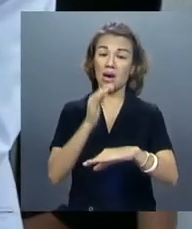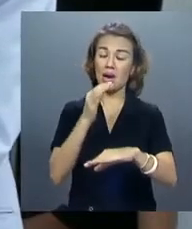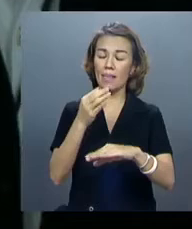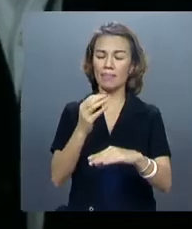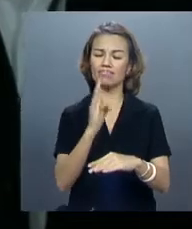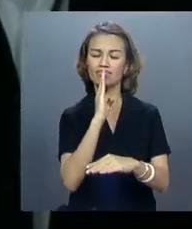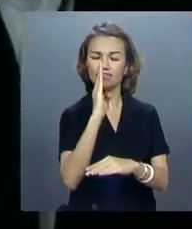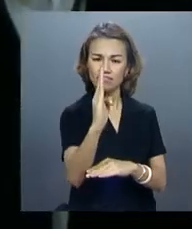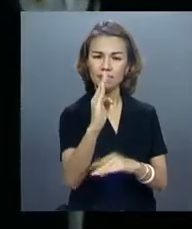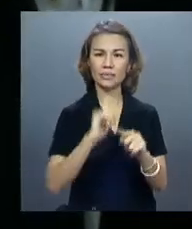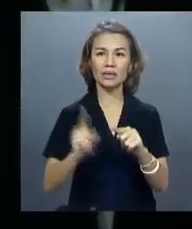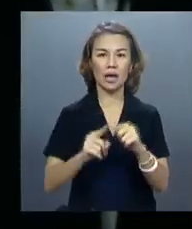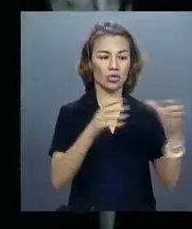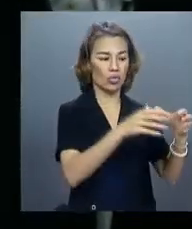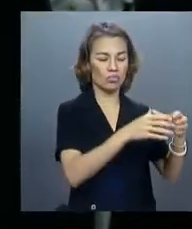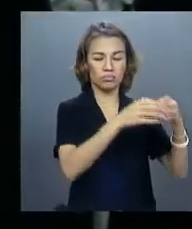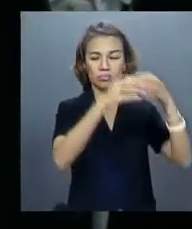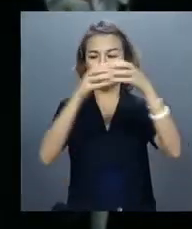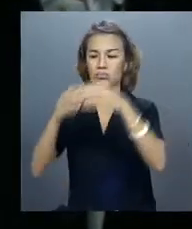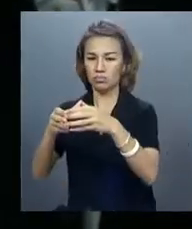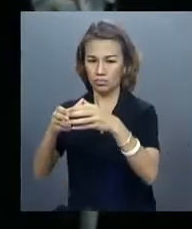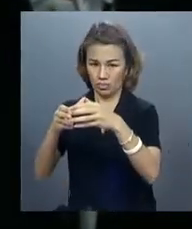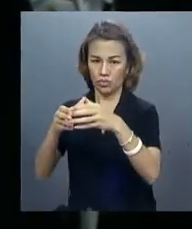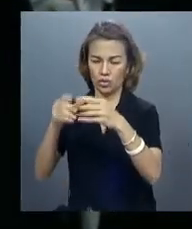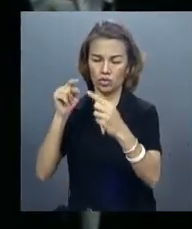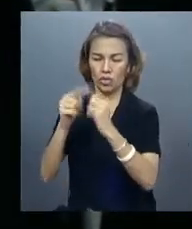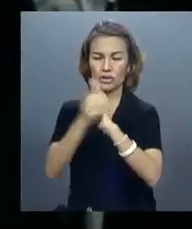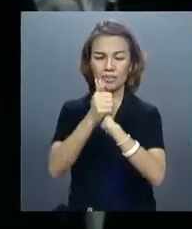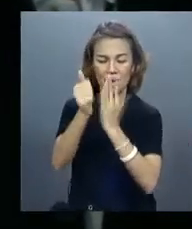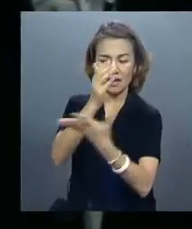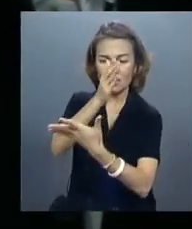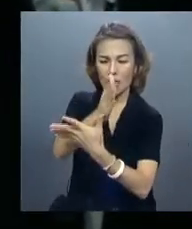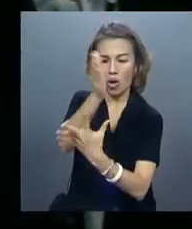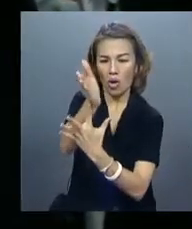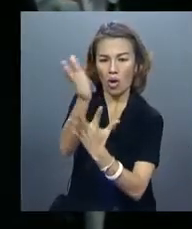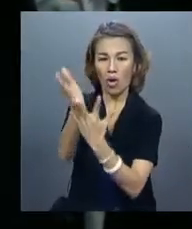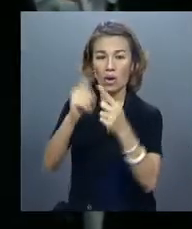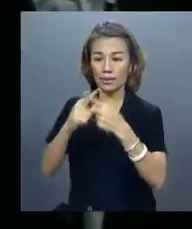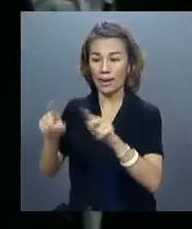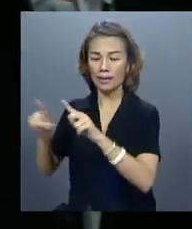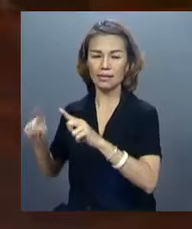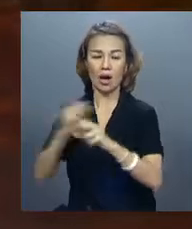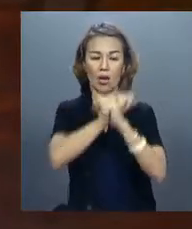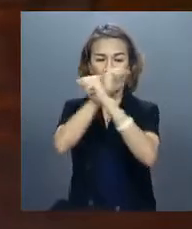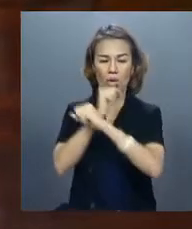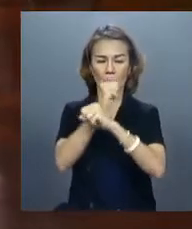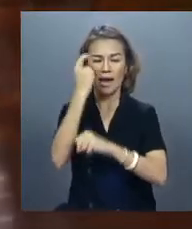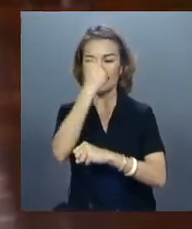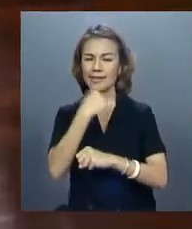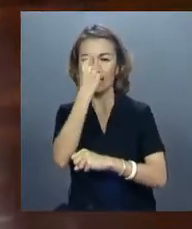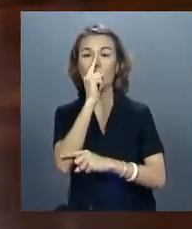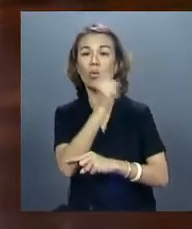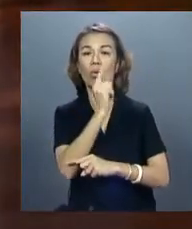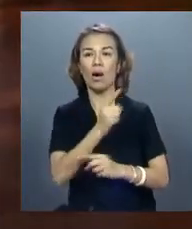าไปเป็นคณะโดยมีแพทย์เฉพาะทางหลายคนเพื่อป้องกันคำครหาโดยทางแพทยสภาตัดสินใจอี